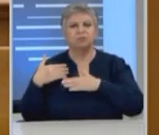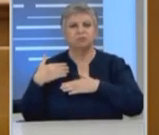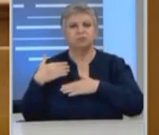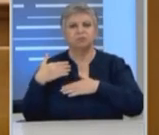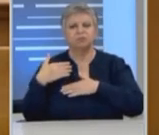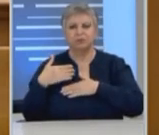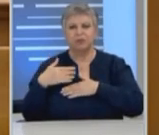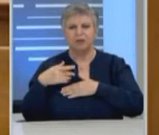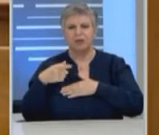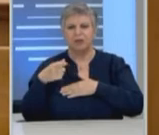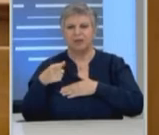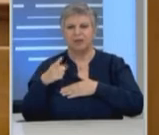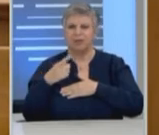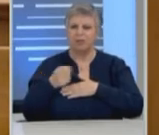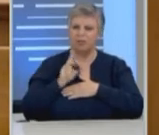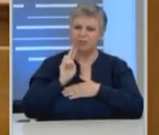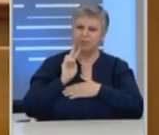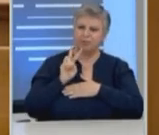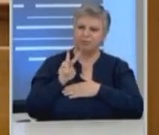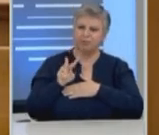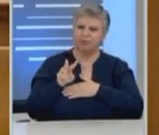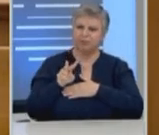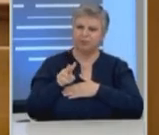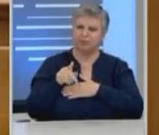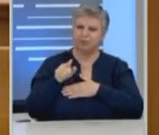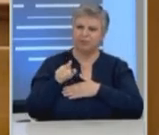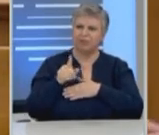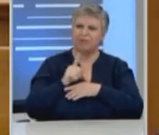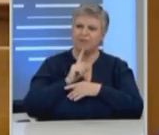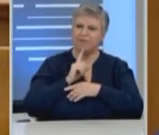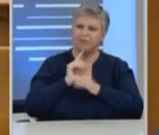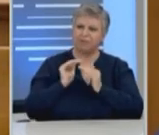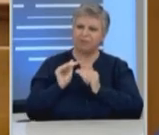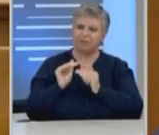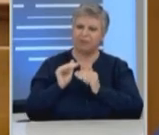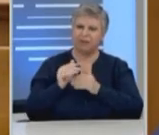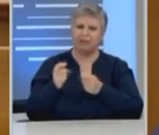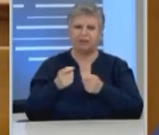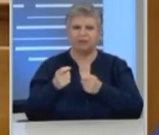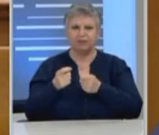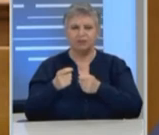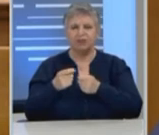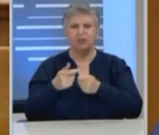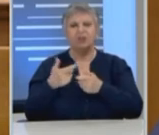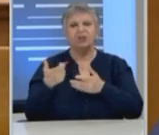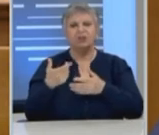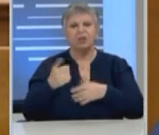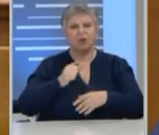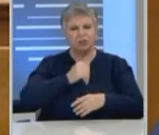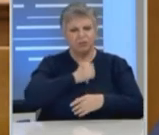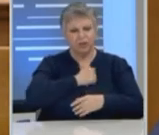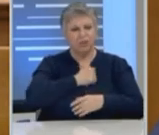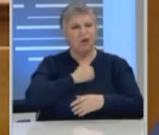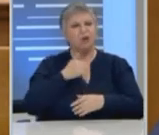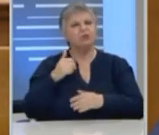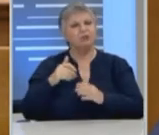γίνετε γραφικός. Και πολύ φοβάμαι, ακούγοντάς σας και σήμερα, αν συνεχίσετε έτσι, δεν είναι μακριά εκείνη τη στιγμή.